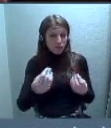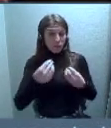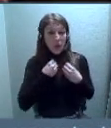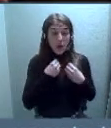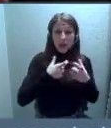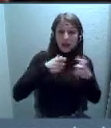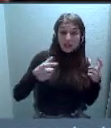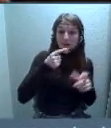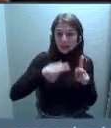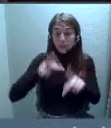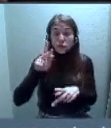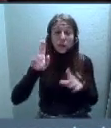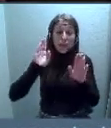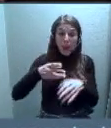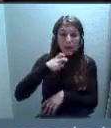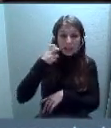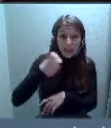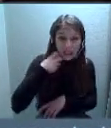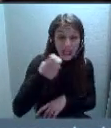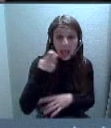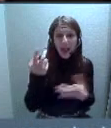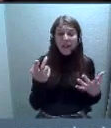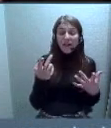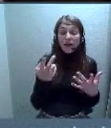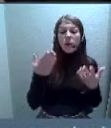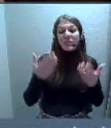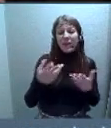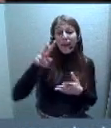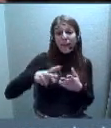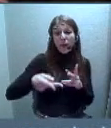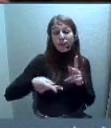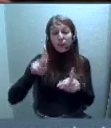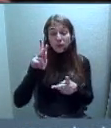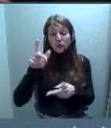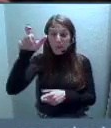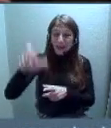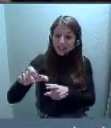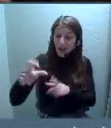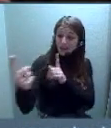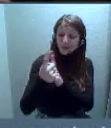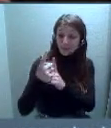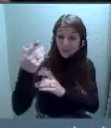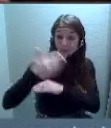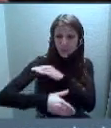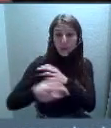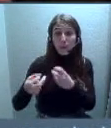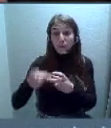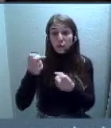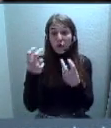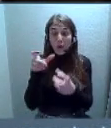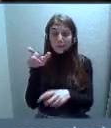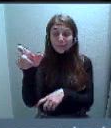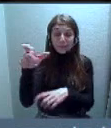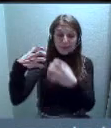la SNCF, enfin, où maintenant on vous remplace que par des guichets automatiques et non plus par du personnel. C'est ça qui nous a séduit, c'est-à-dire de faire sauter